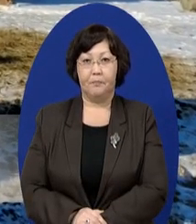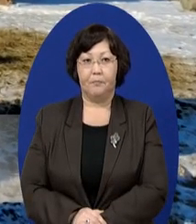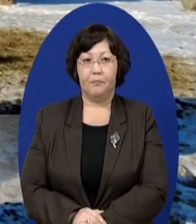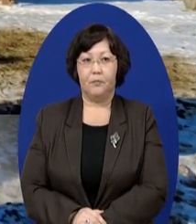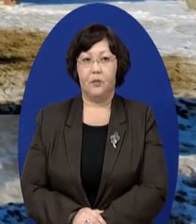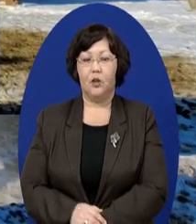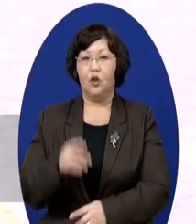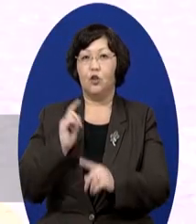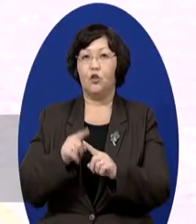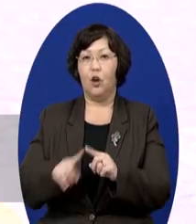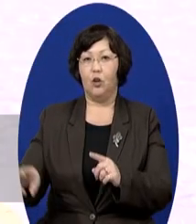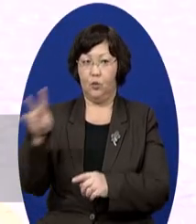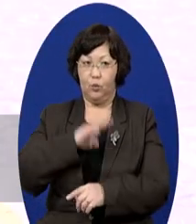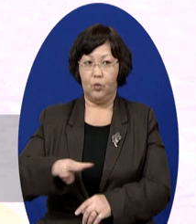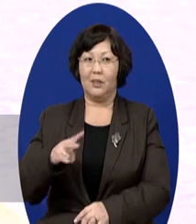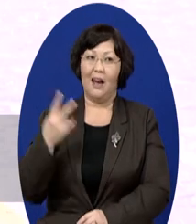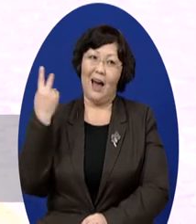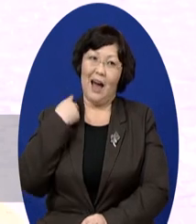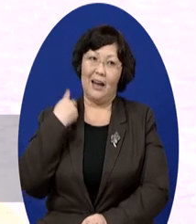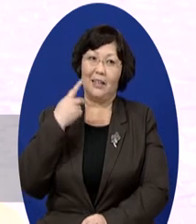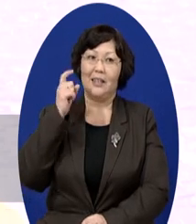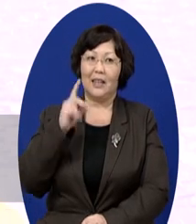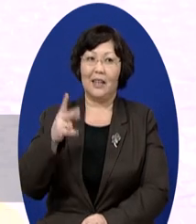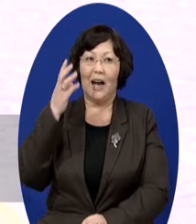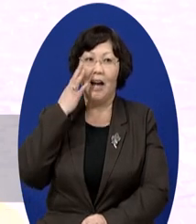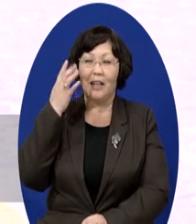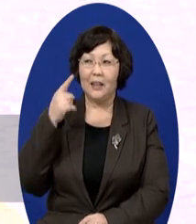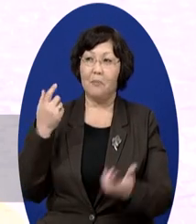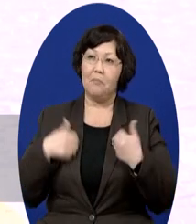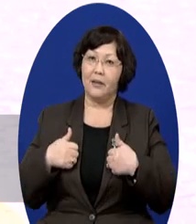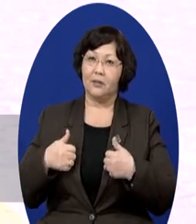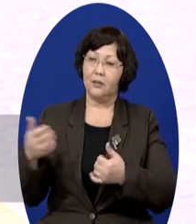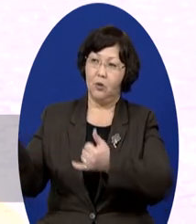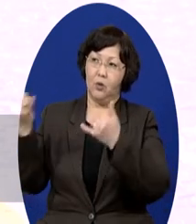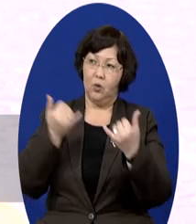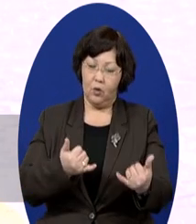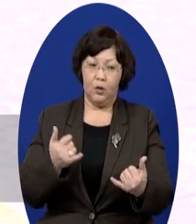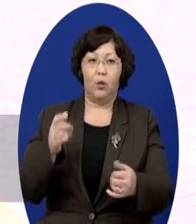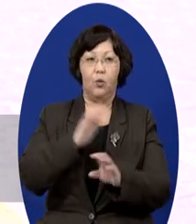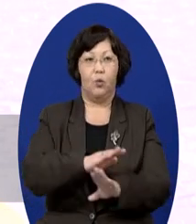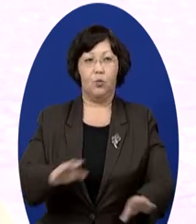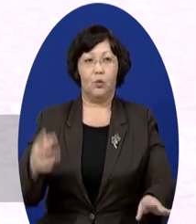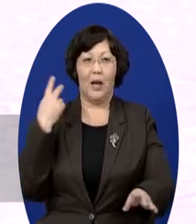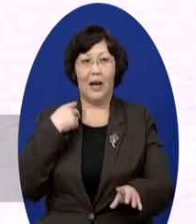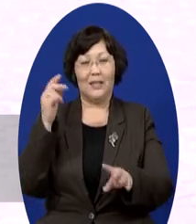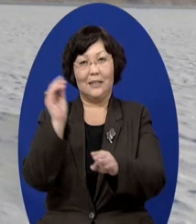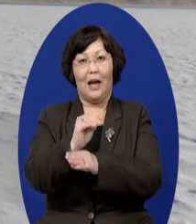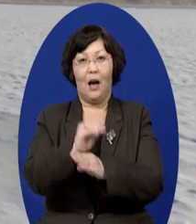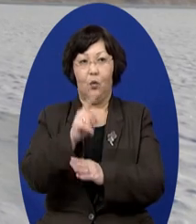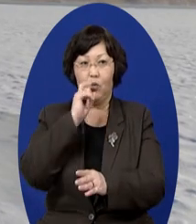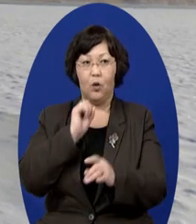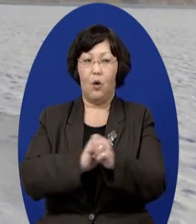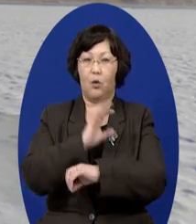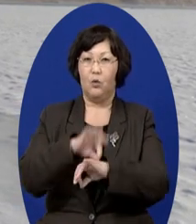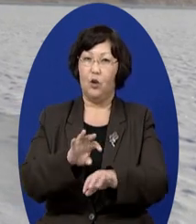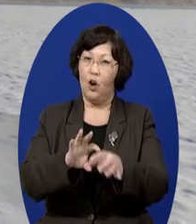Ер нь орон нутгата тийм англи хэлний гадаа төгс авчирч хүүхдүүд хичээл заалгая гэсэн нэг тийм ажил хийж байгаа. Тэгээд энэ ковидтэй холбоотойгоор нь олон